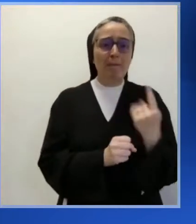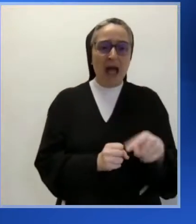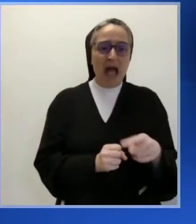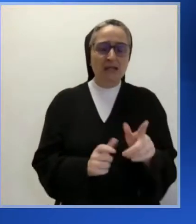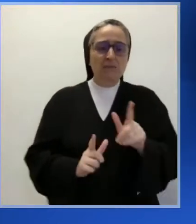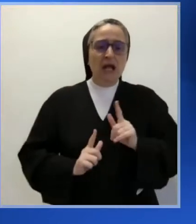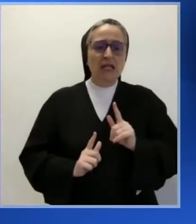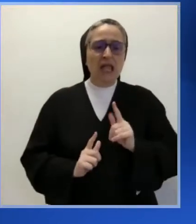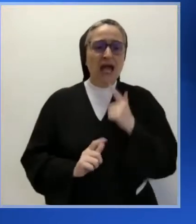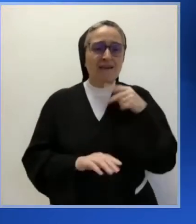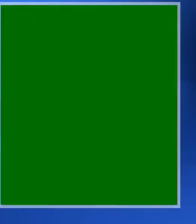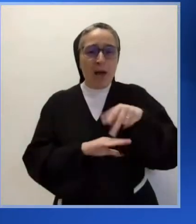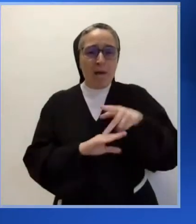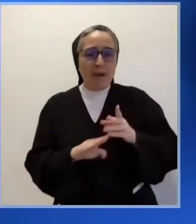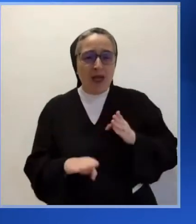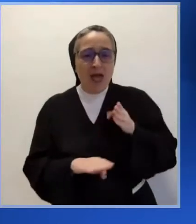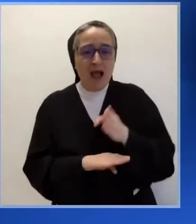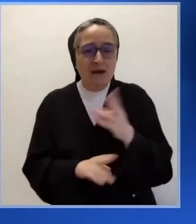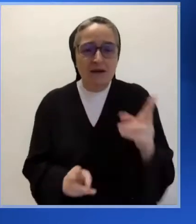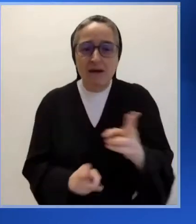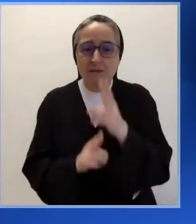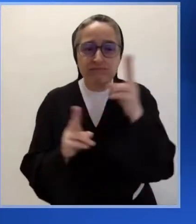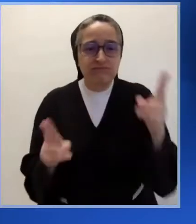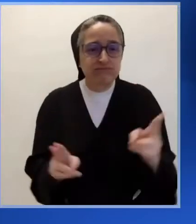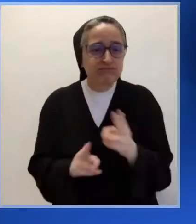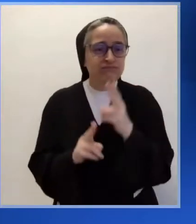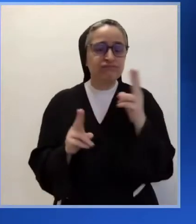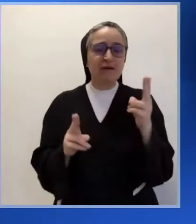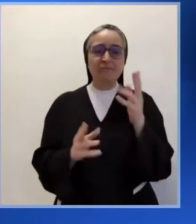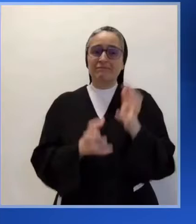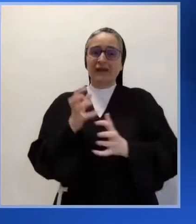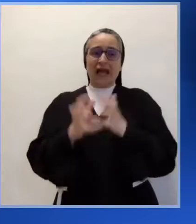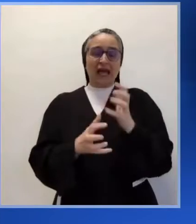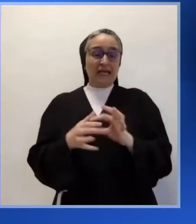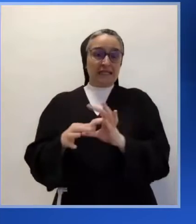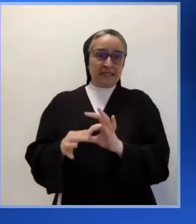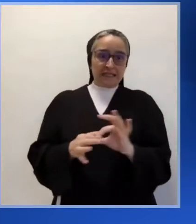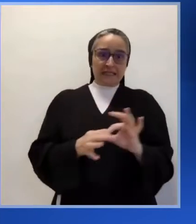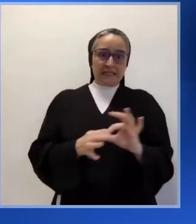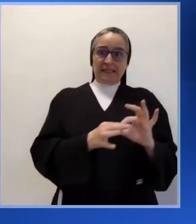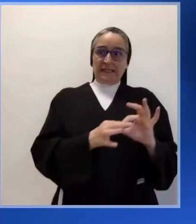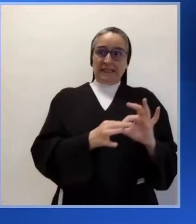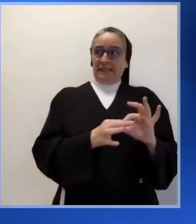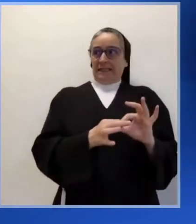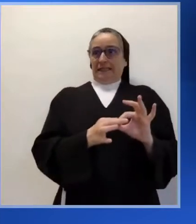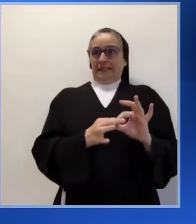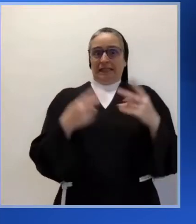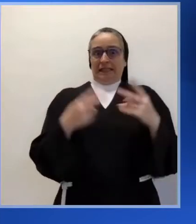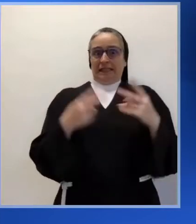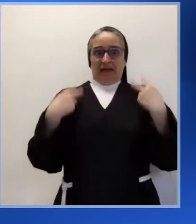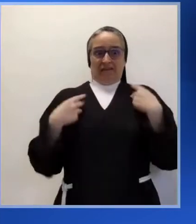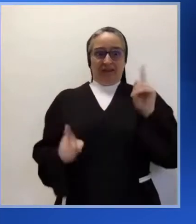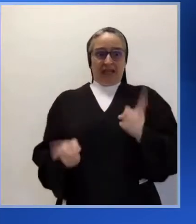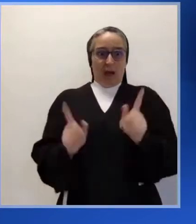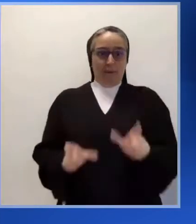ai pellegrini di raggiungere Terra Santa, con effetti negativi sulla vita della